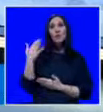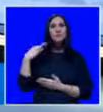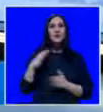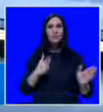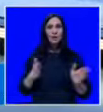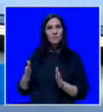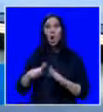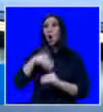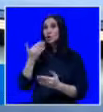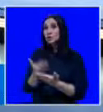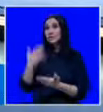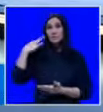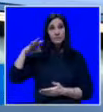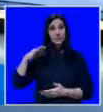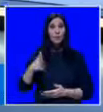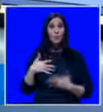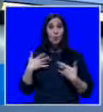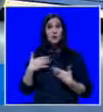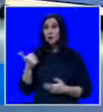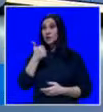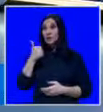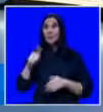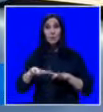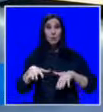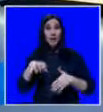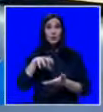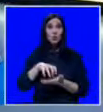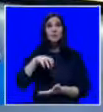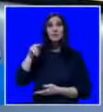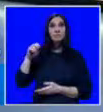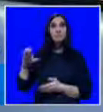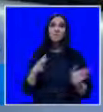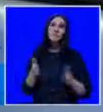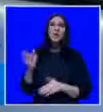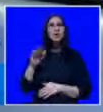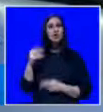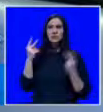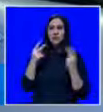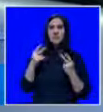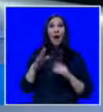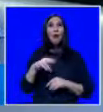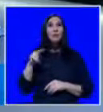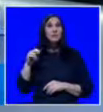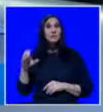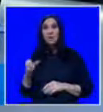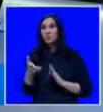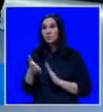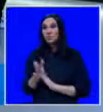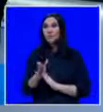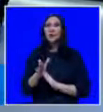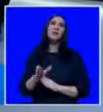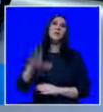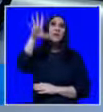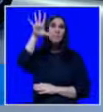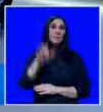Оставка на президента поиска лидера на парламентарната група на ДПС. То си проличи, ако ДПС тръгне към импичмент,